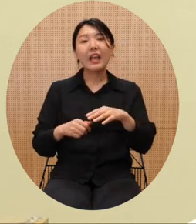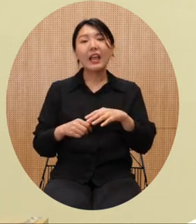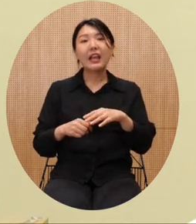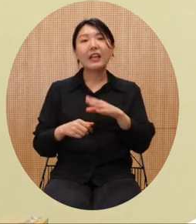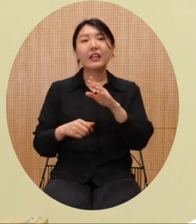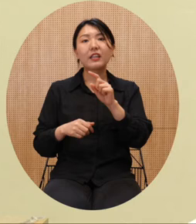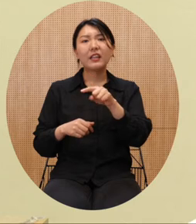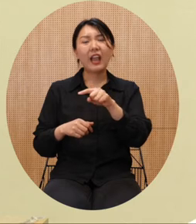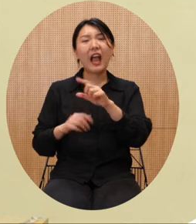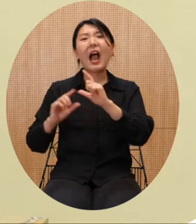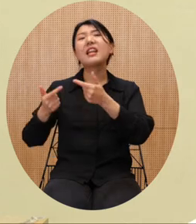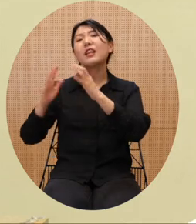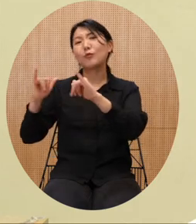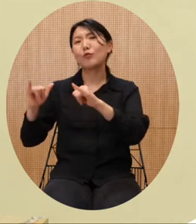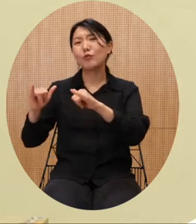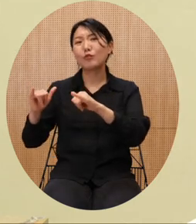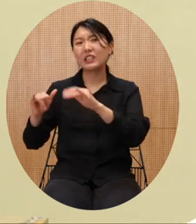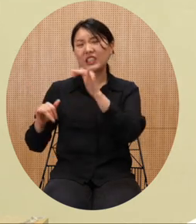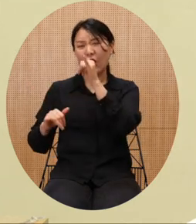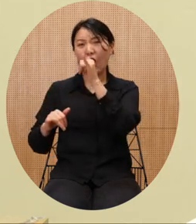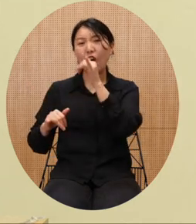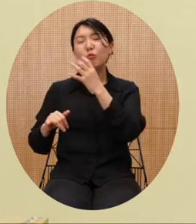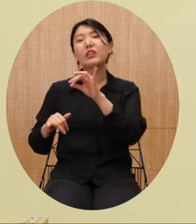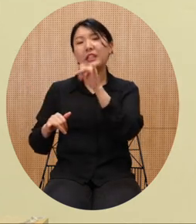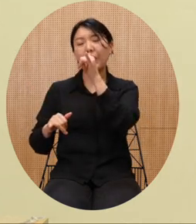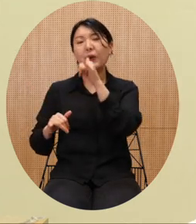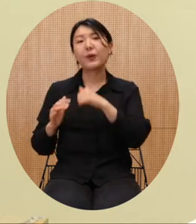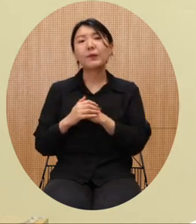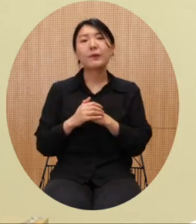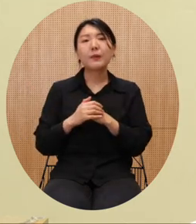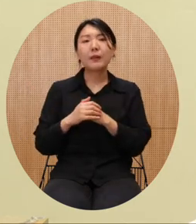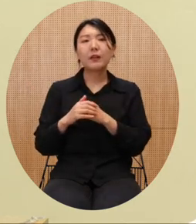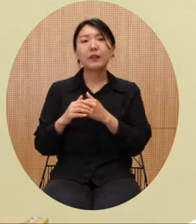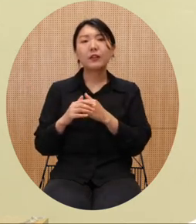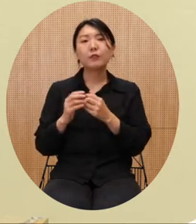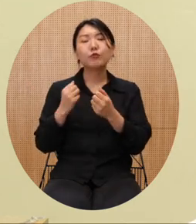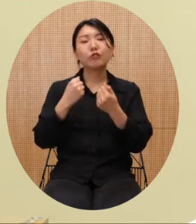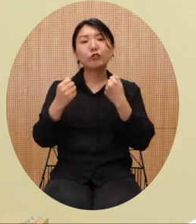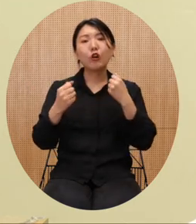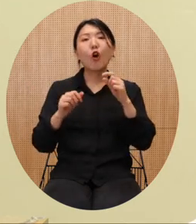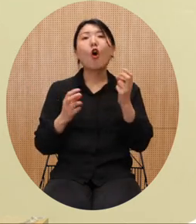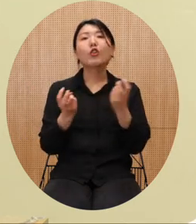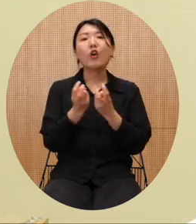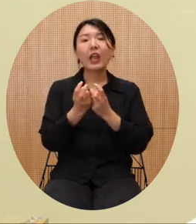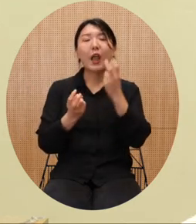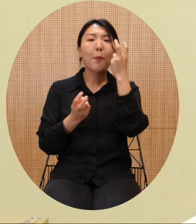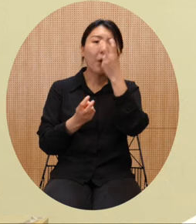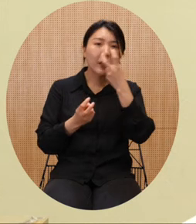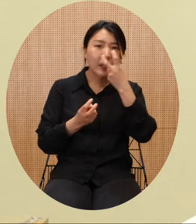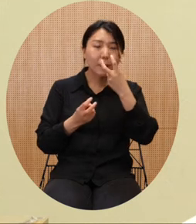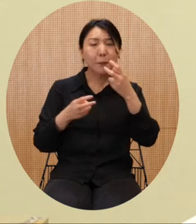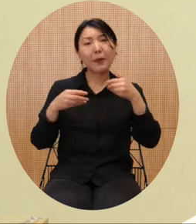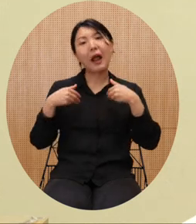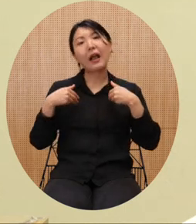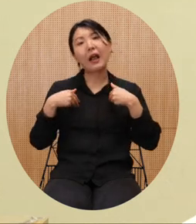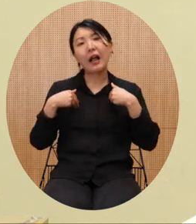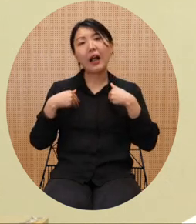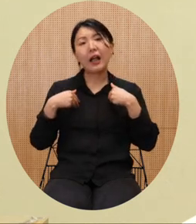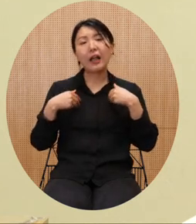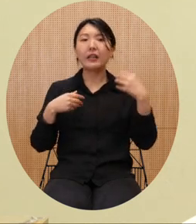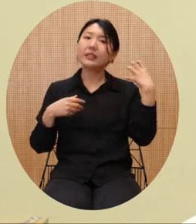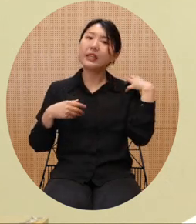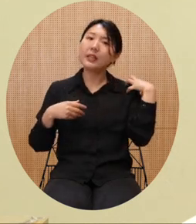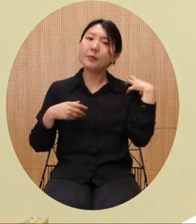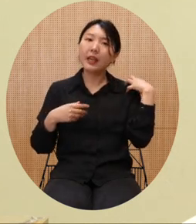그러신 분들도 있을 수 있다라는 생각이 있는 거죠. 그러면 이걸 어떻게 모니터링을 해야 될 것이냐,